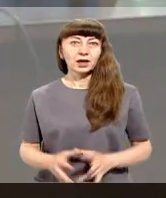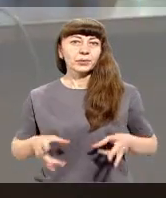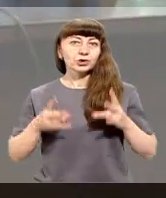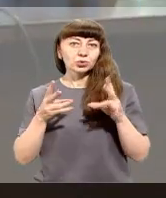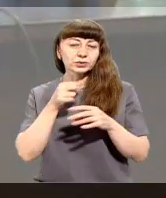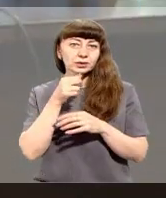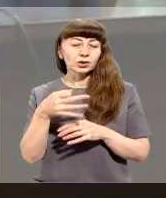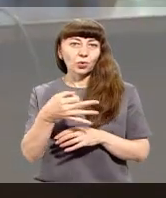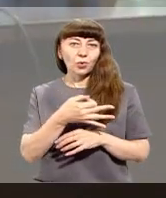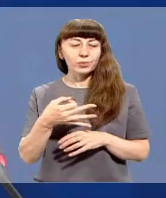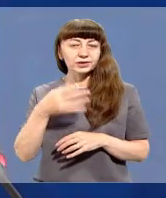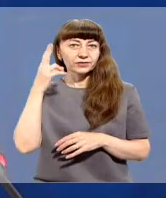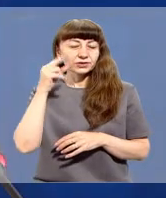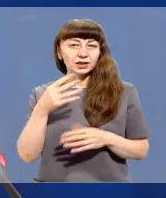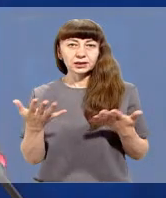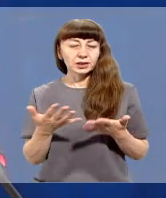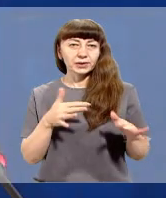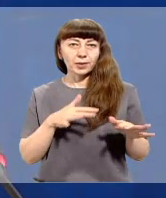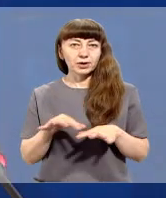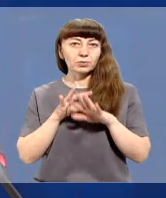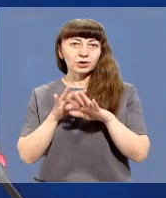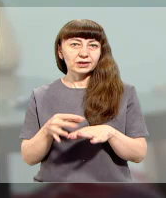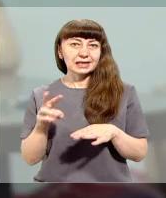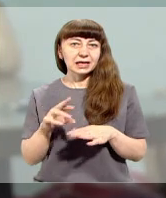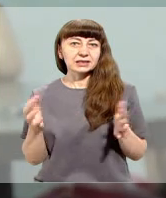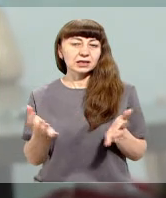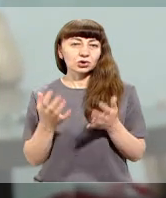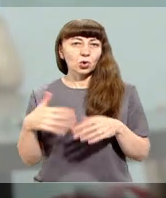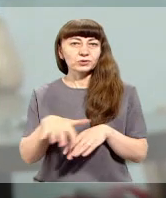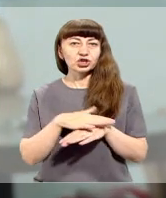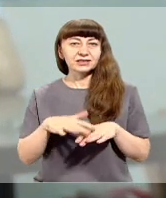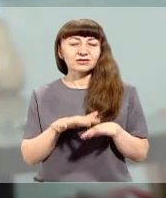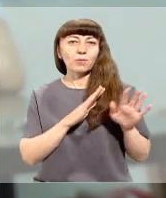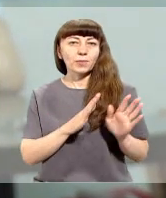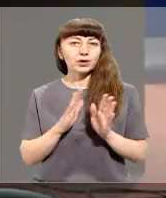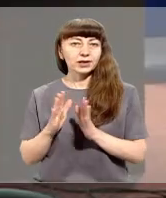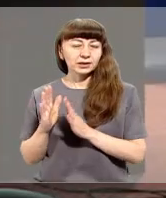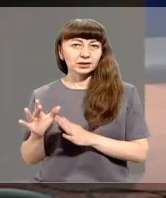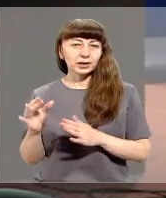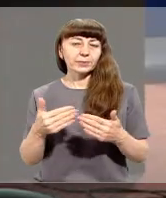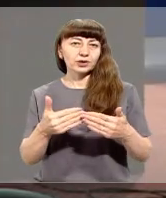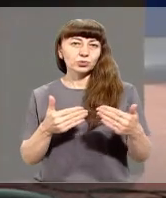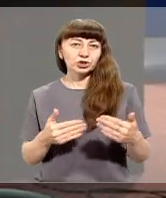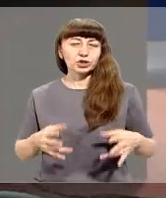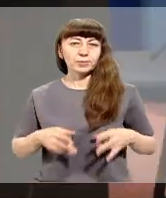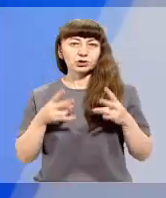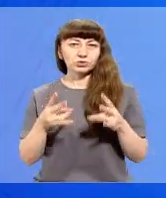Преступность региона в цифрах. Какие мероприятия в области проводят для сохранения общественного порядка и профилактики преступности?